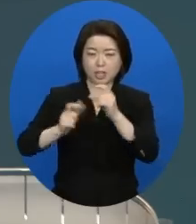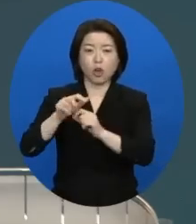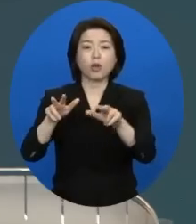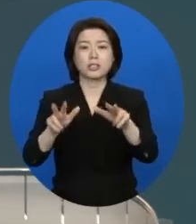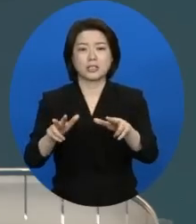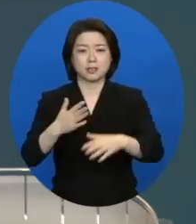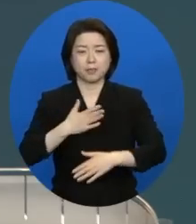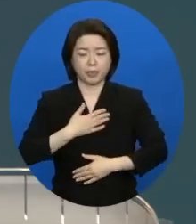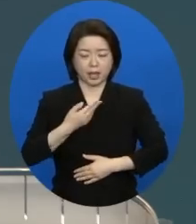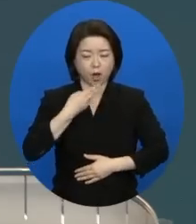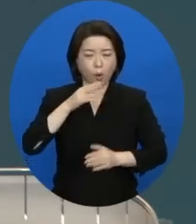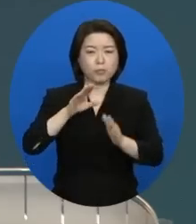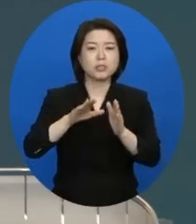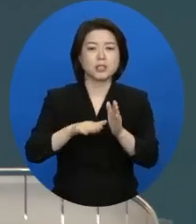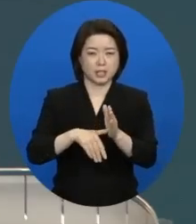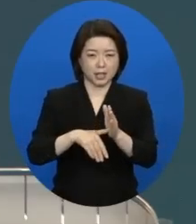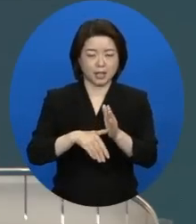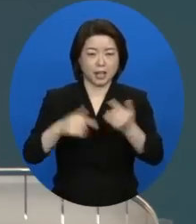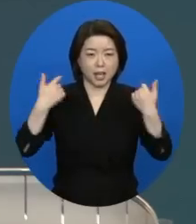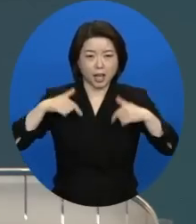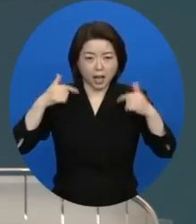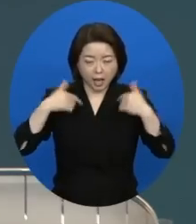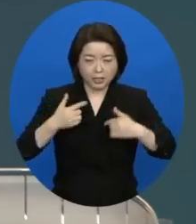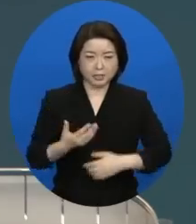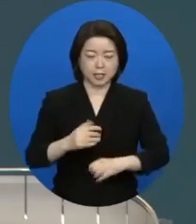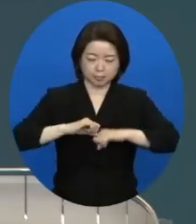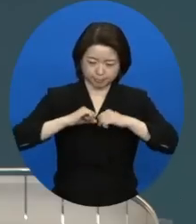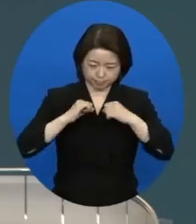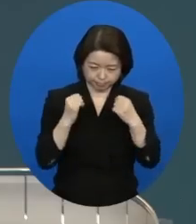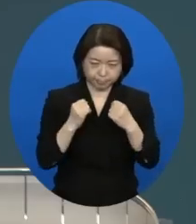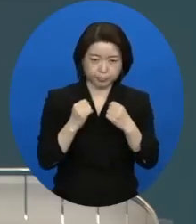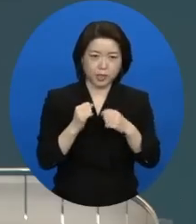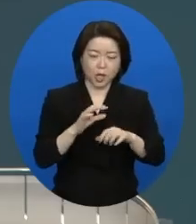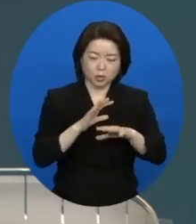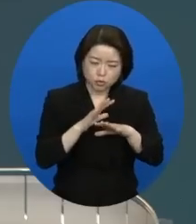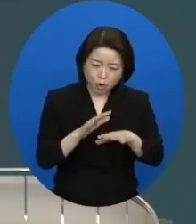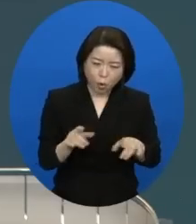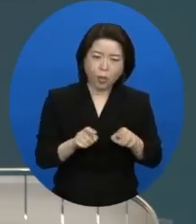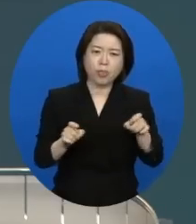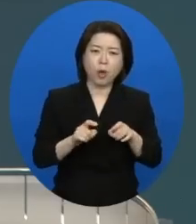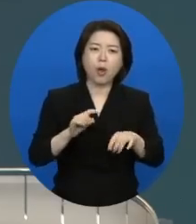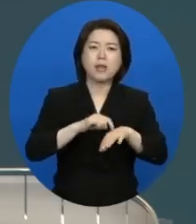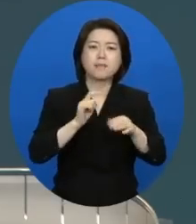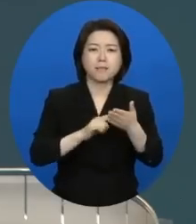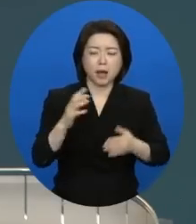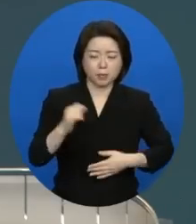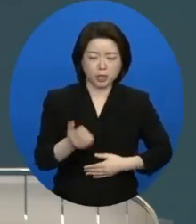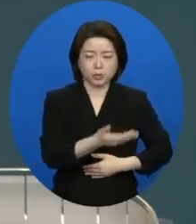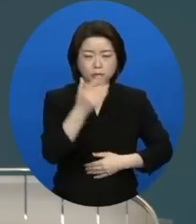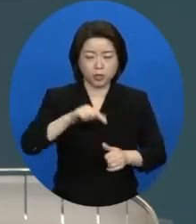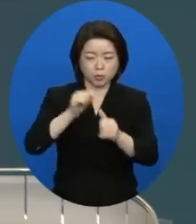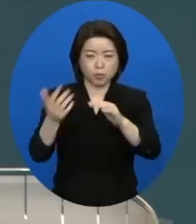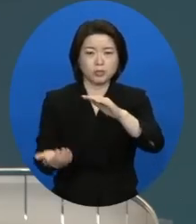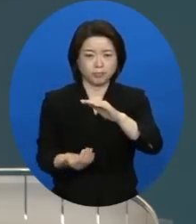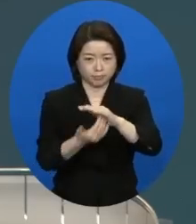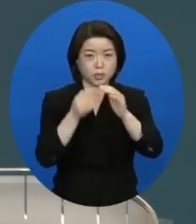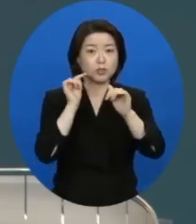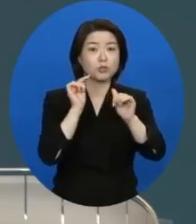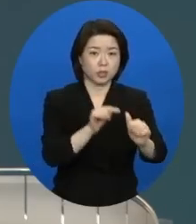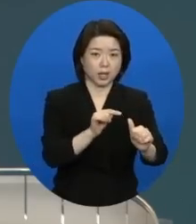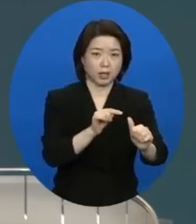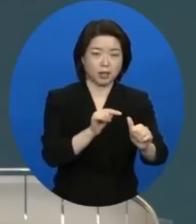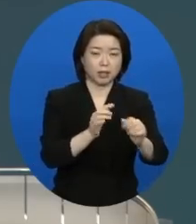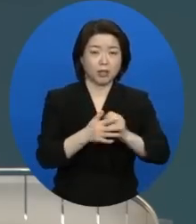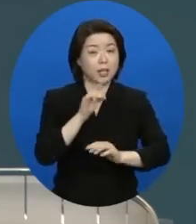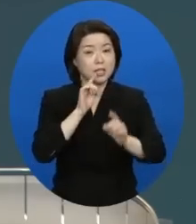지금 나 없을 때에도 항상 복종하여 두렵고 떨림으로 너희 구원을 이루라.